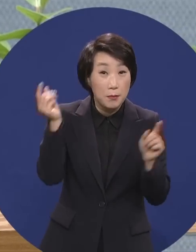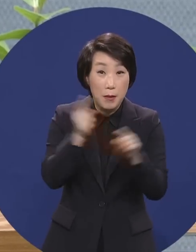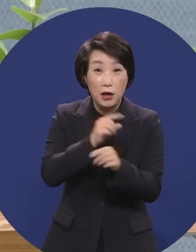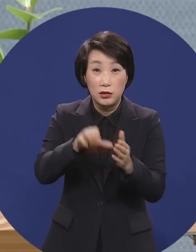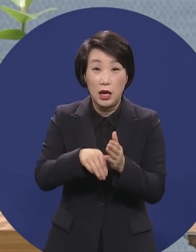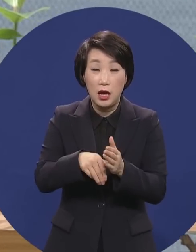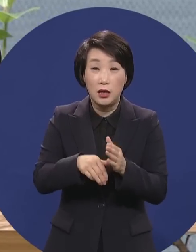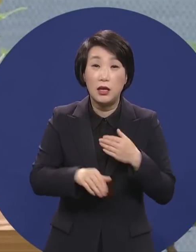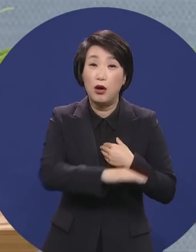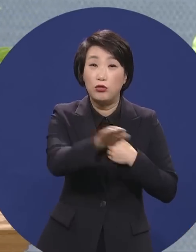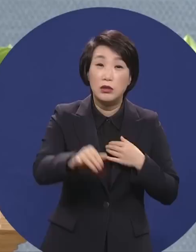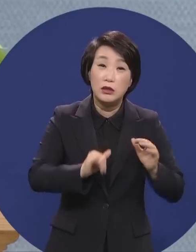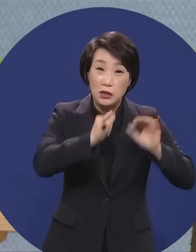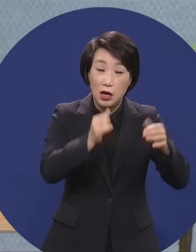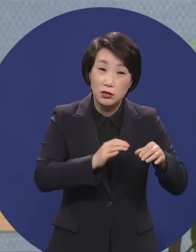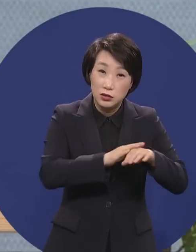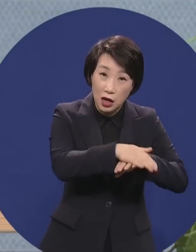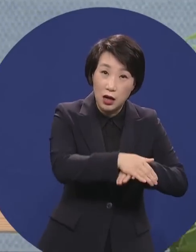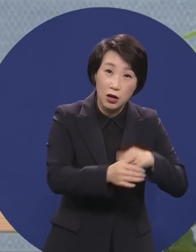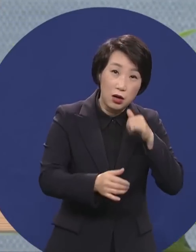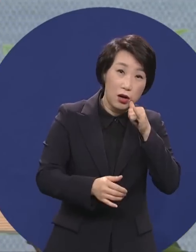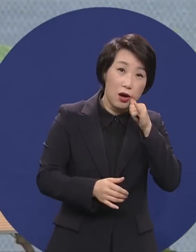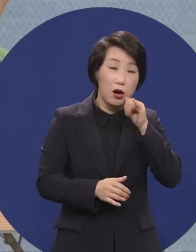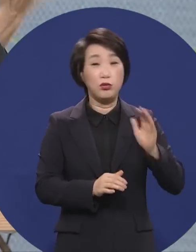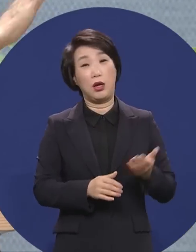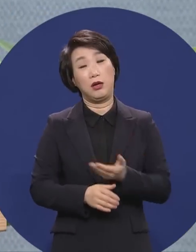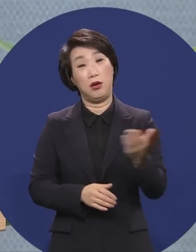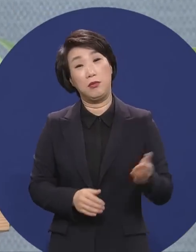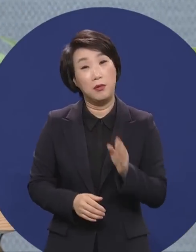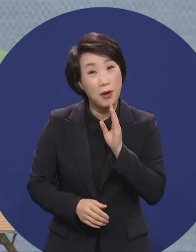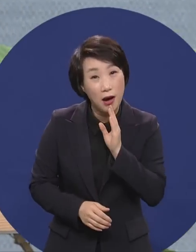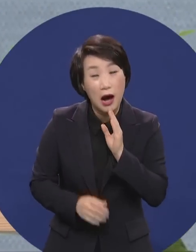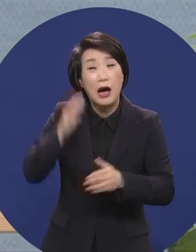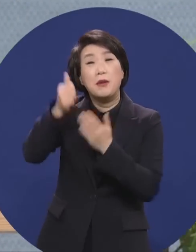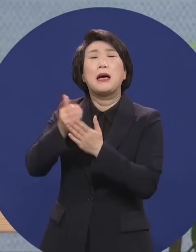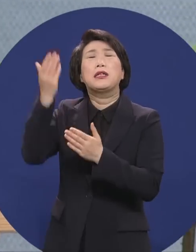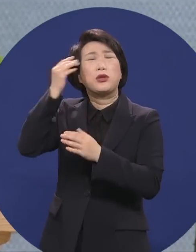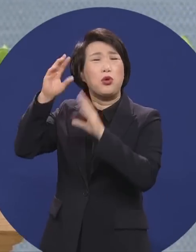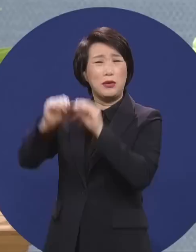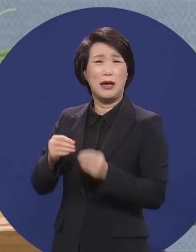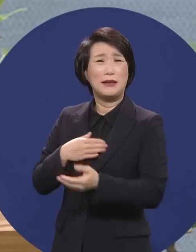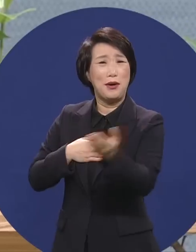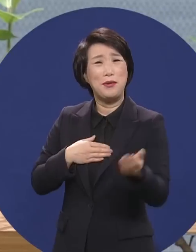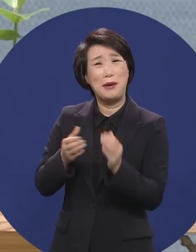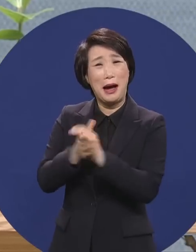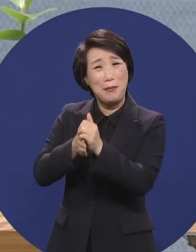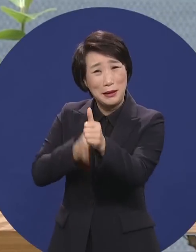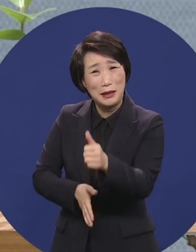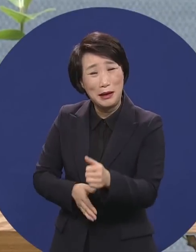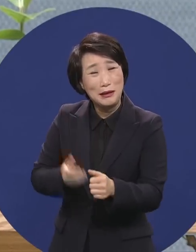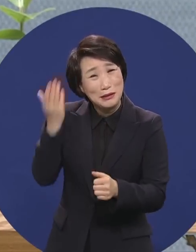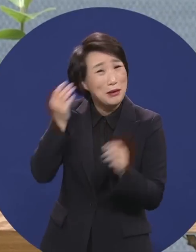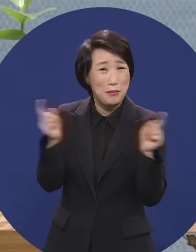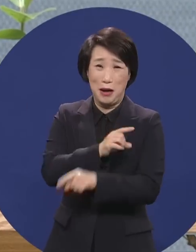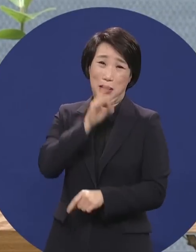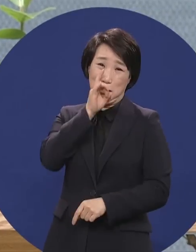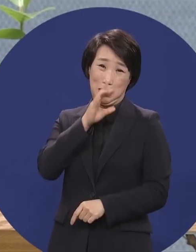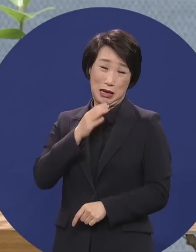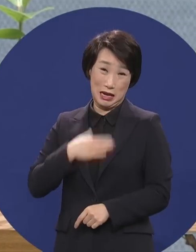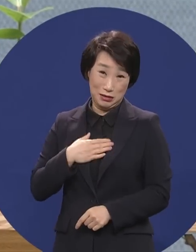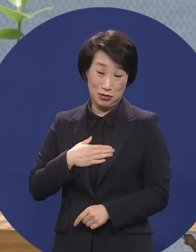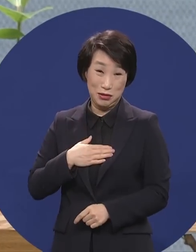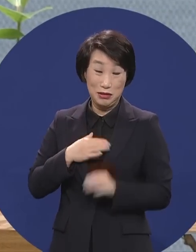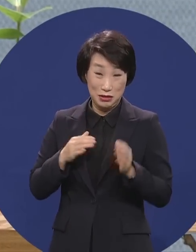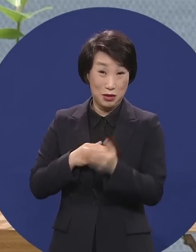세속화되는 겁니다. 우리는 하나님의 지식에 동의하시면 아멘 합시다. 절대 바뀌어서는 안 돼. 지식이 바뀌면